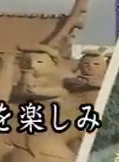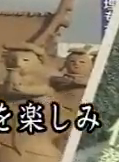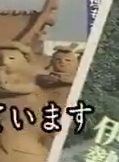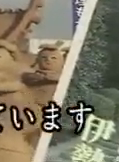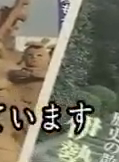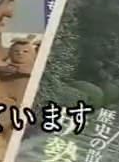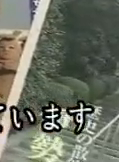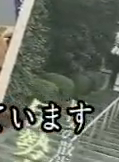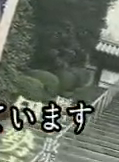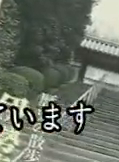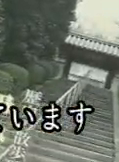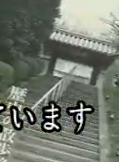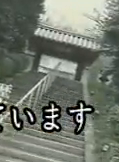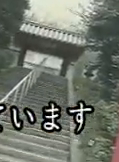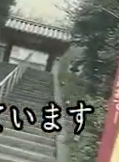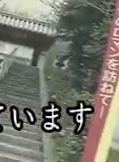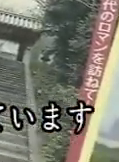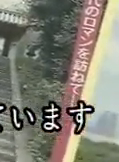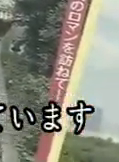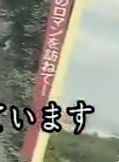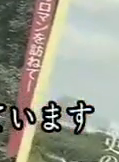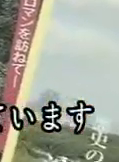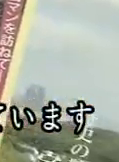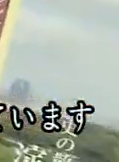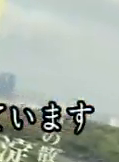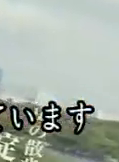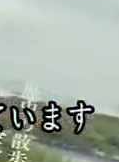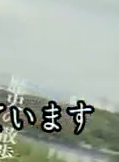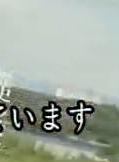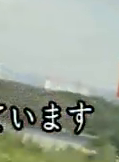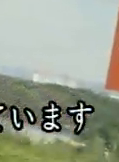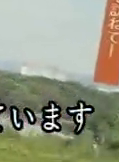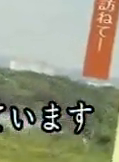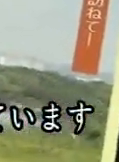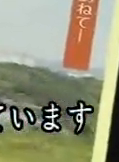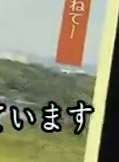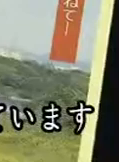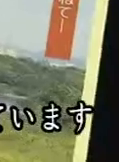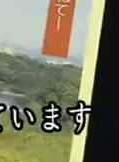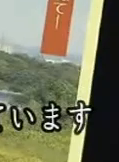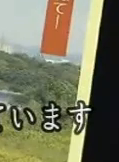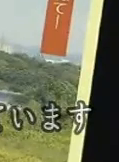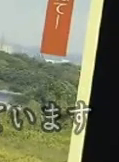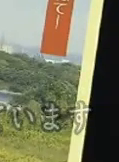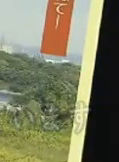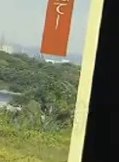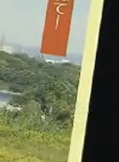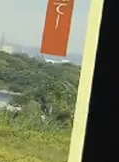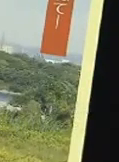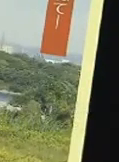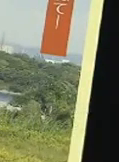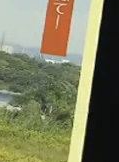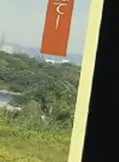しみ、郷土の歴史にも親しめる散策コースを紹介しています。